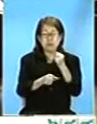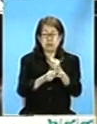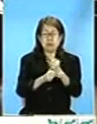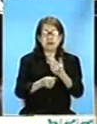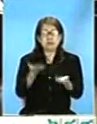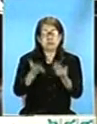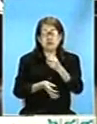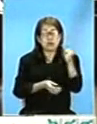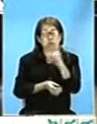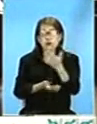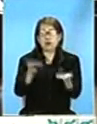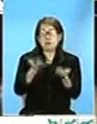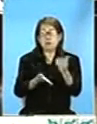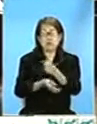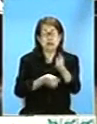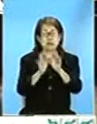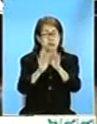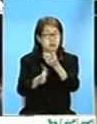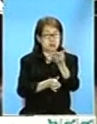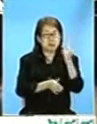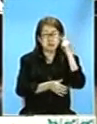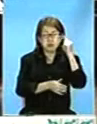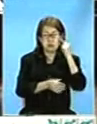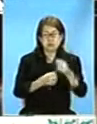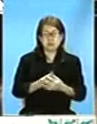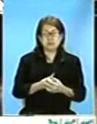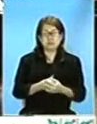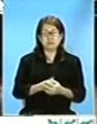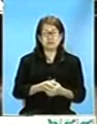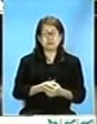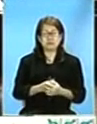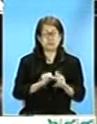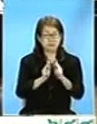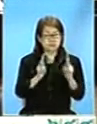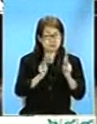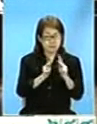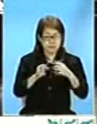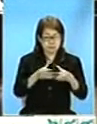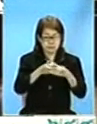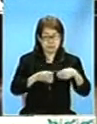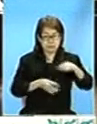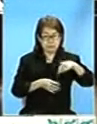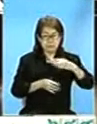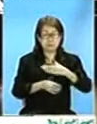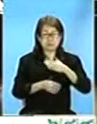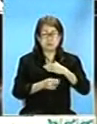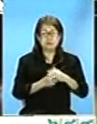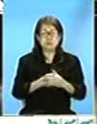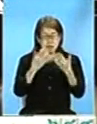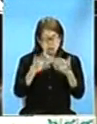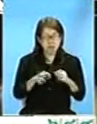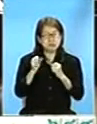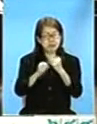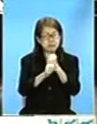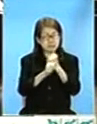ากันก็ฝากท่านทั้งหลายก็ลองพิจารณาดูนะครับคือกรรมธิการเนี่ยเราพยายามทำทุก